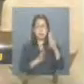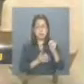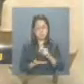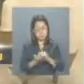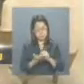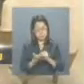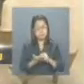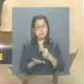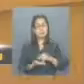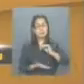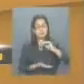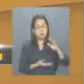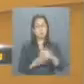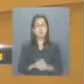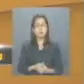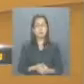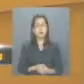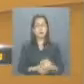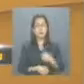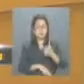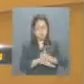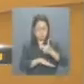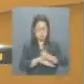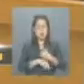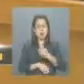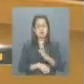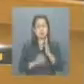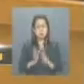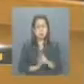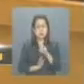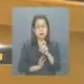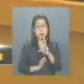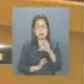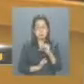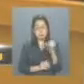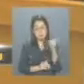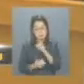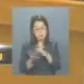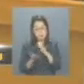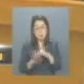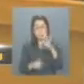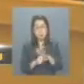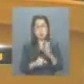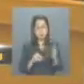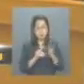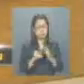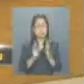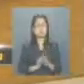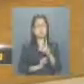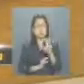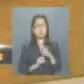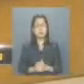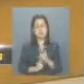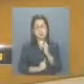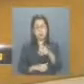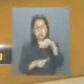ตรีความมั่นคงของ UN ให้เพิ่มจำนวนผู้สังเกตการจาก250คนเป็น300คนโดยให้ปฏิบัติภารกิจในซีเรียเป็นเว